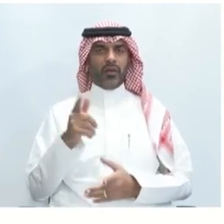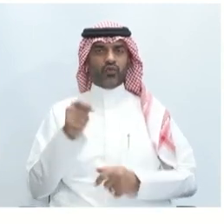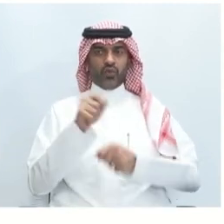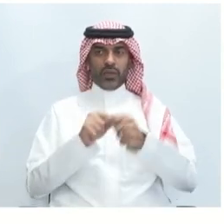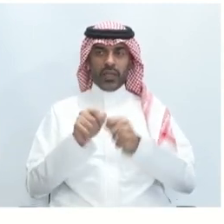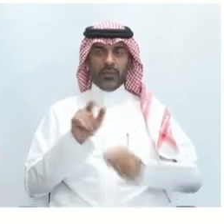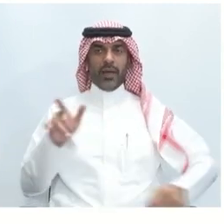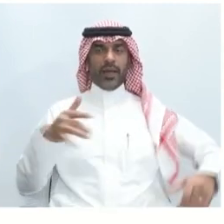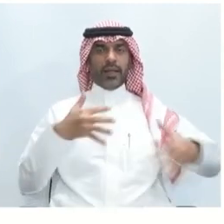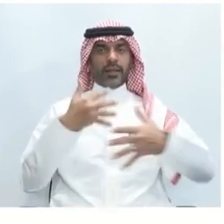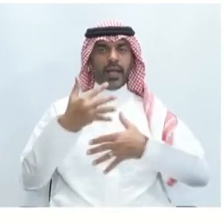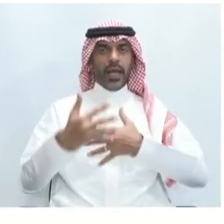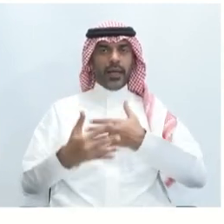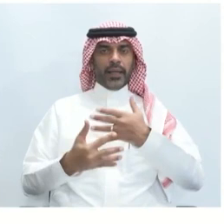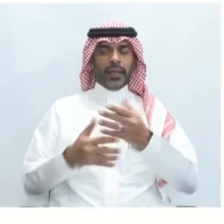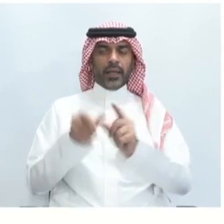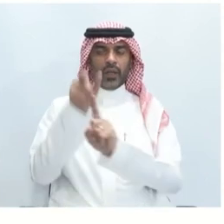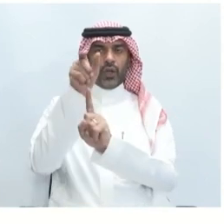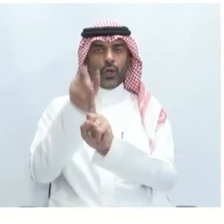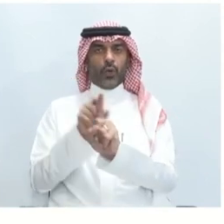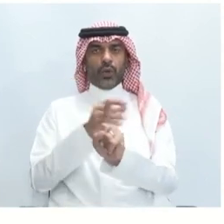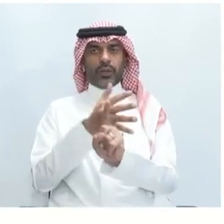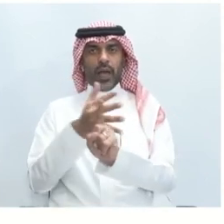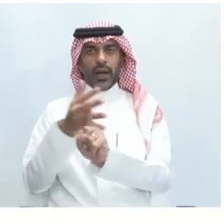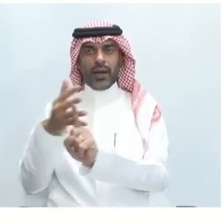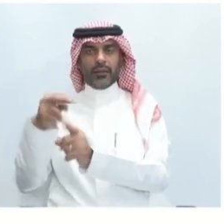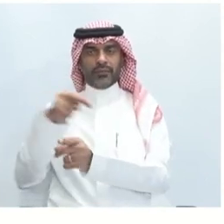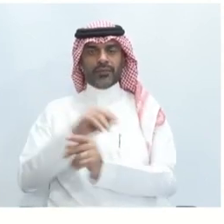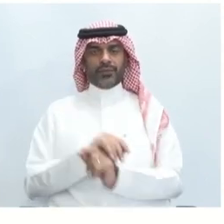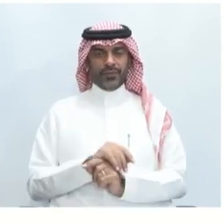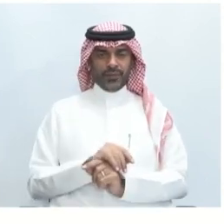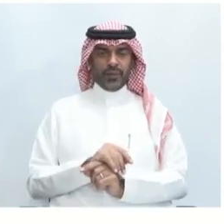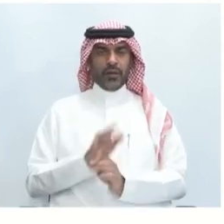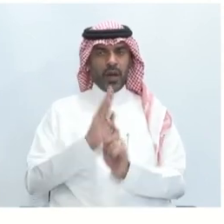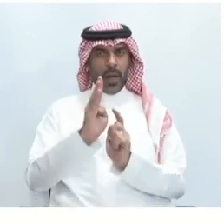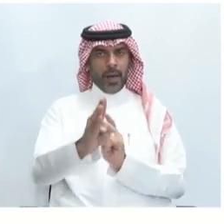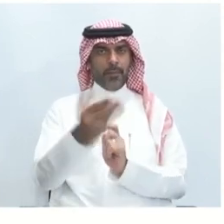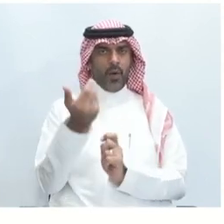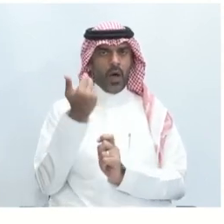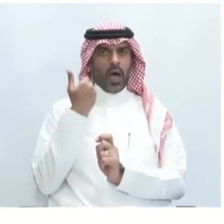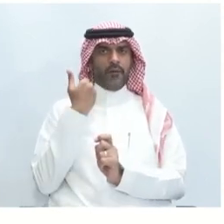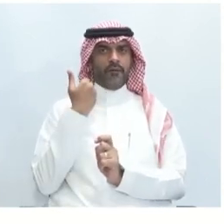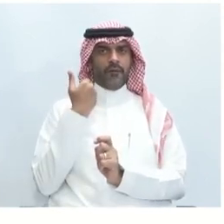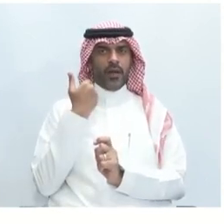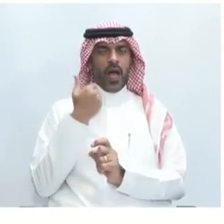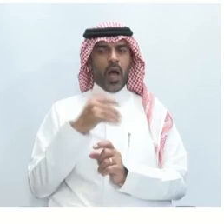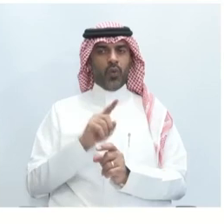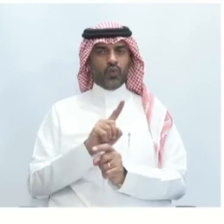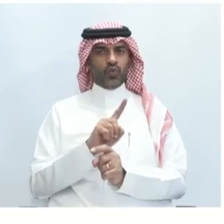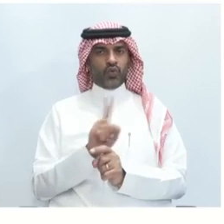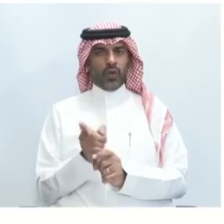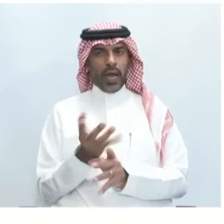بتحريك او عمل تحريك للروبوت تستطيع ان تقوم بالتحرك للامام او للخلف او لتعديل السرعه